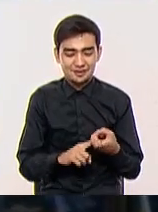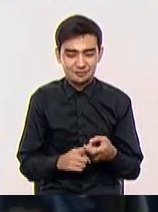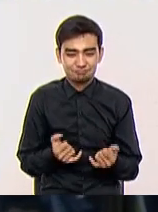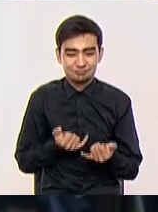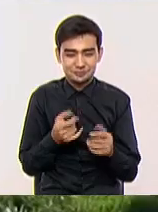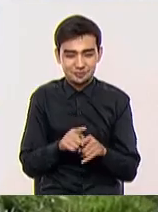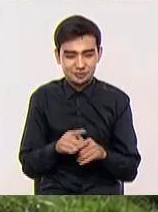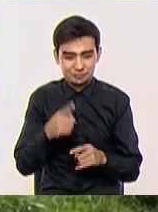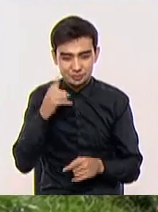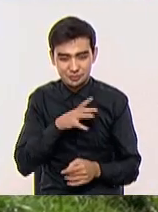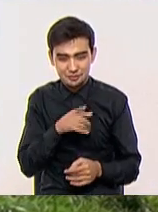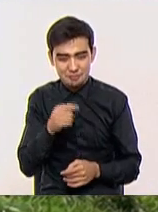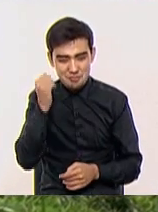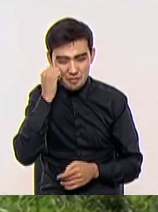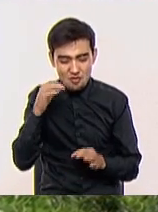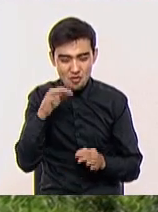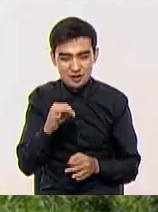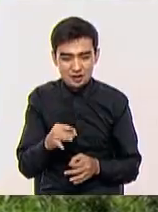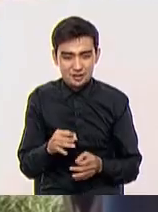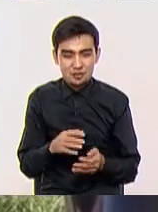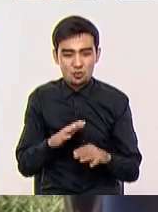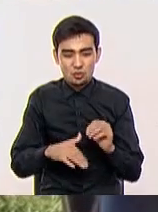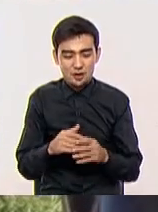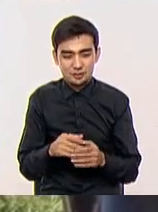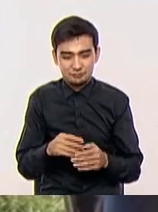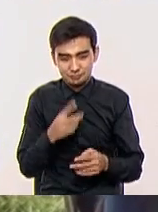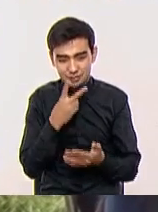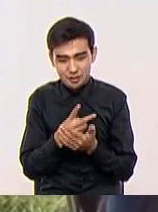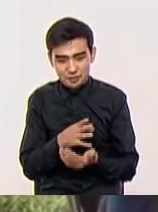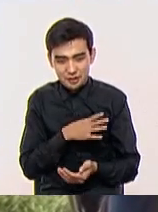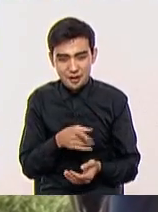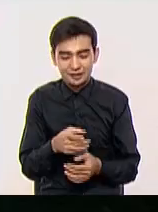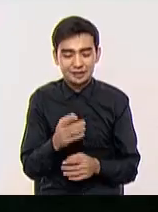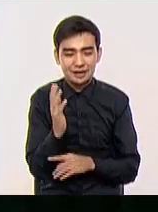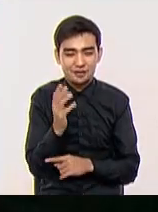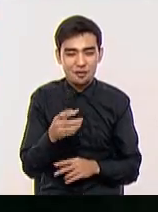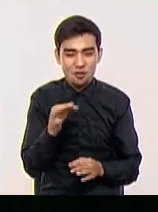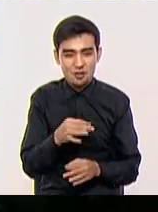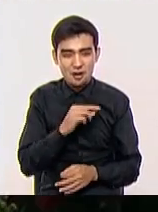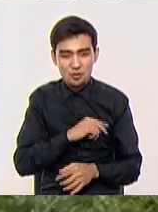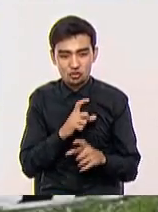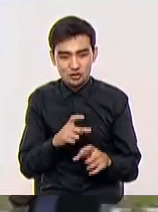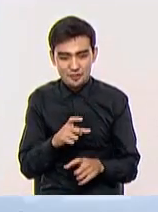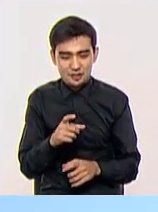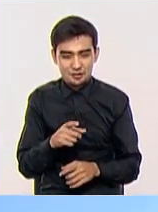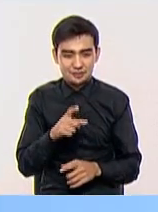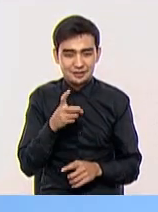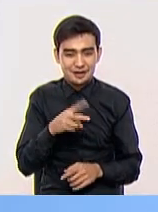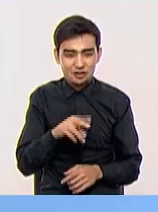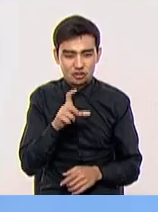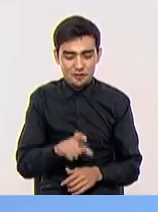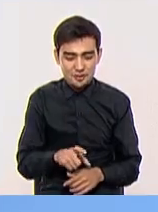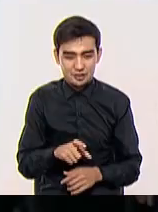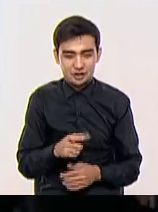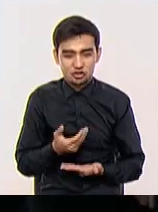арналады. Мұндағы аяулы алақан дәрігерлердің шипалы қолын бейнелесе, ортасындағы ағаш сол медицина қызметкерлерінің адамға сыйлайтын